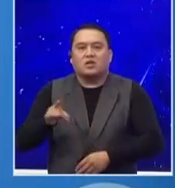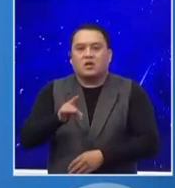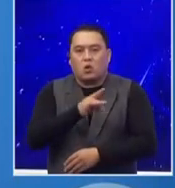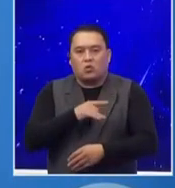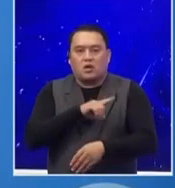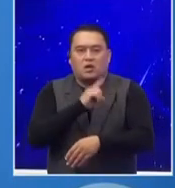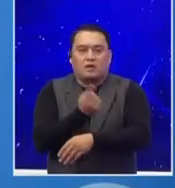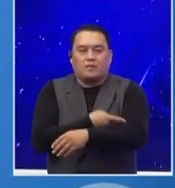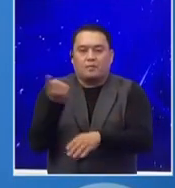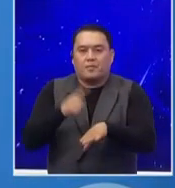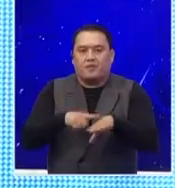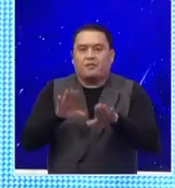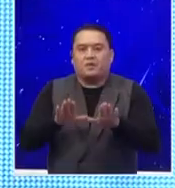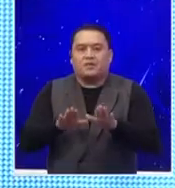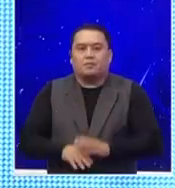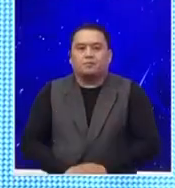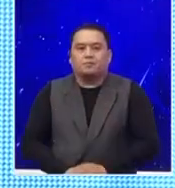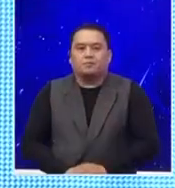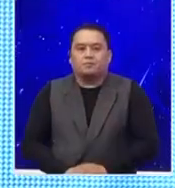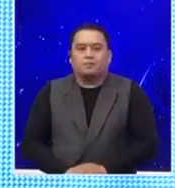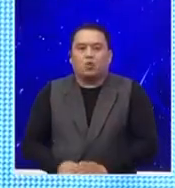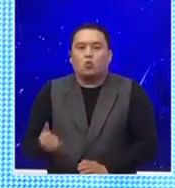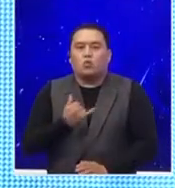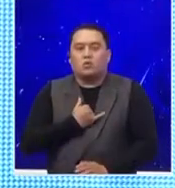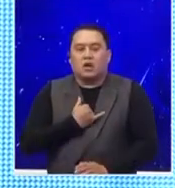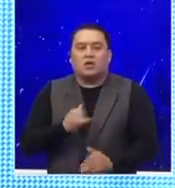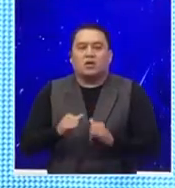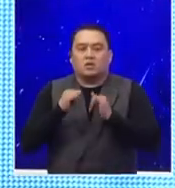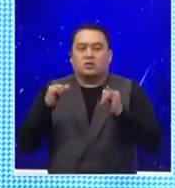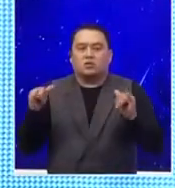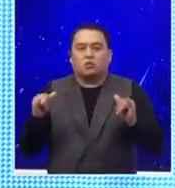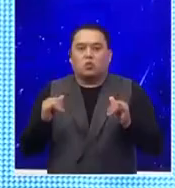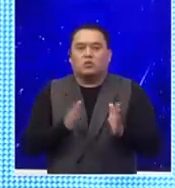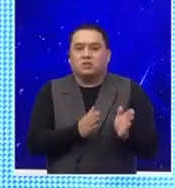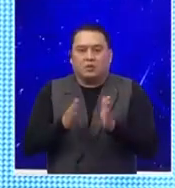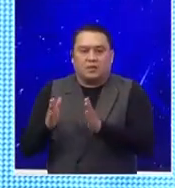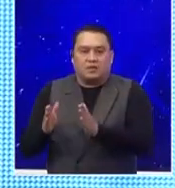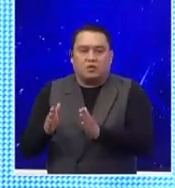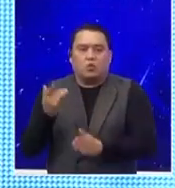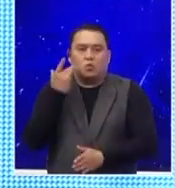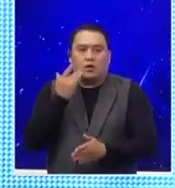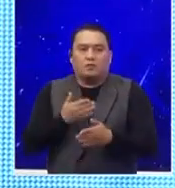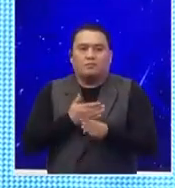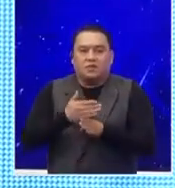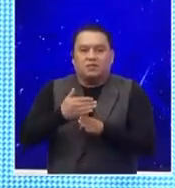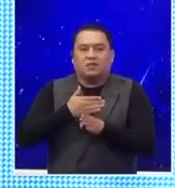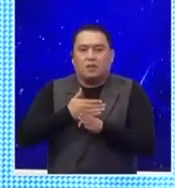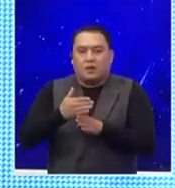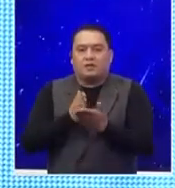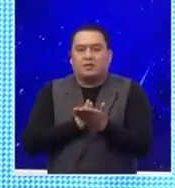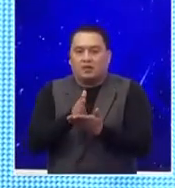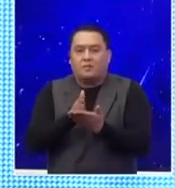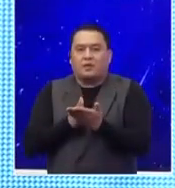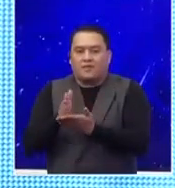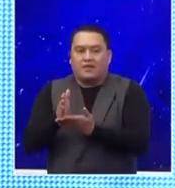является лидером по республике. Везде у нас динамика очень стабильная. Вот, мы двигаемся по всем